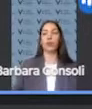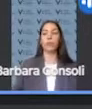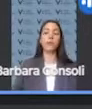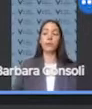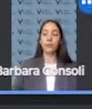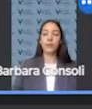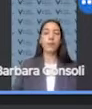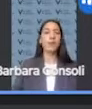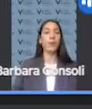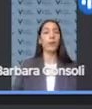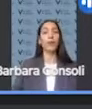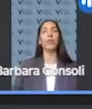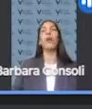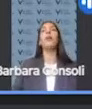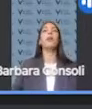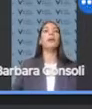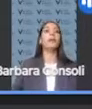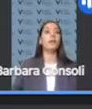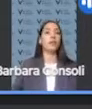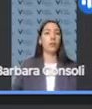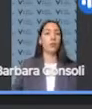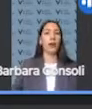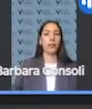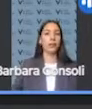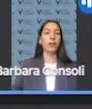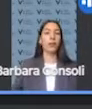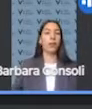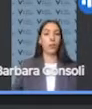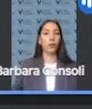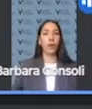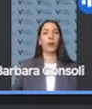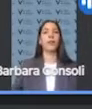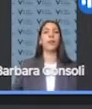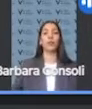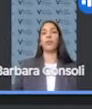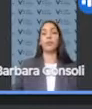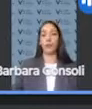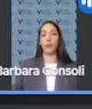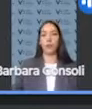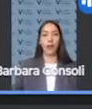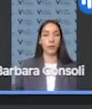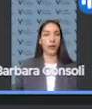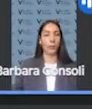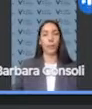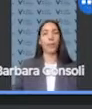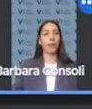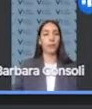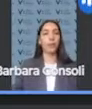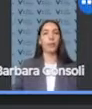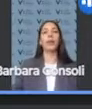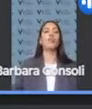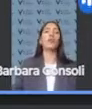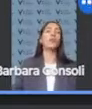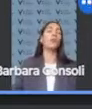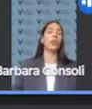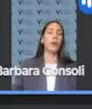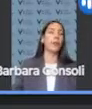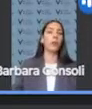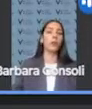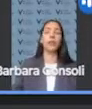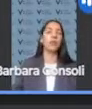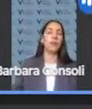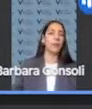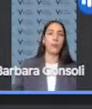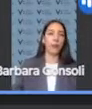è quello che sto seguendo io, si snoda, si articola in 5 anni, sono 23 esami da sostenere, ciascuno dei